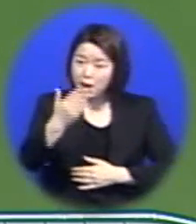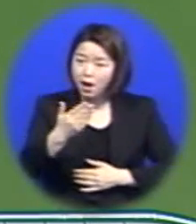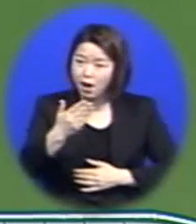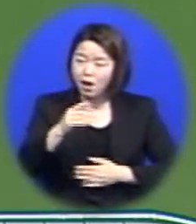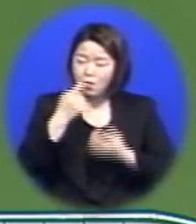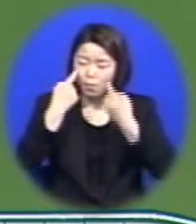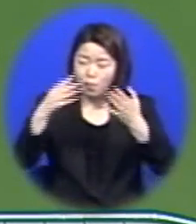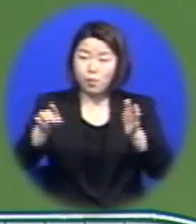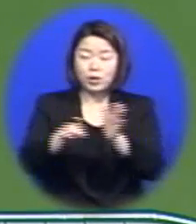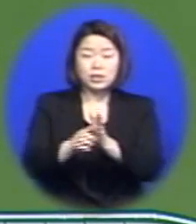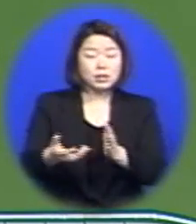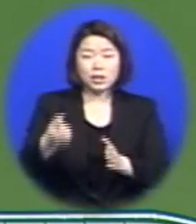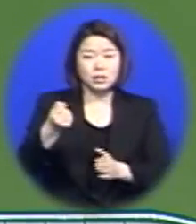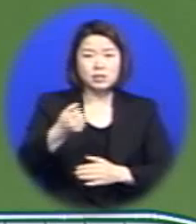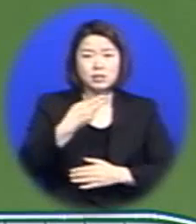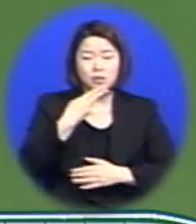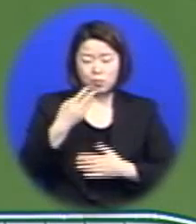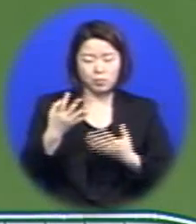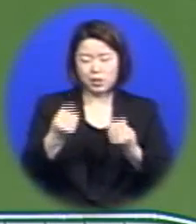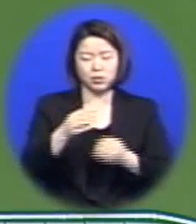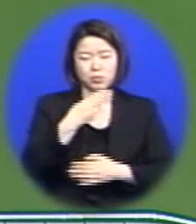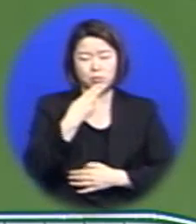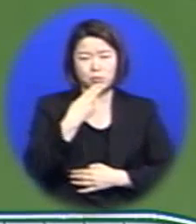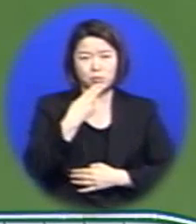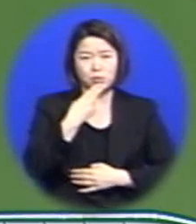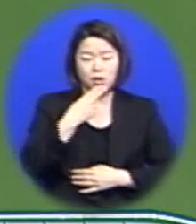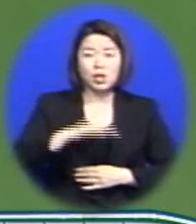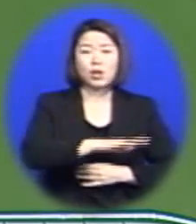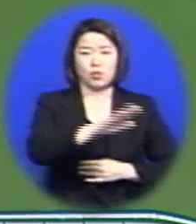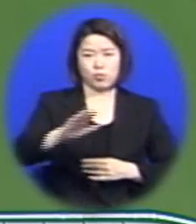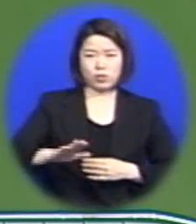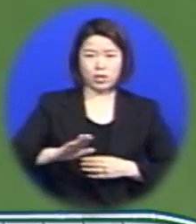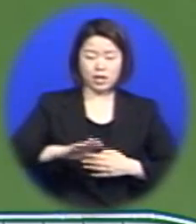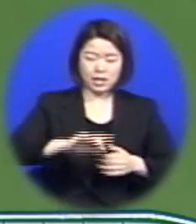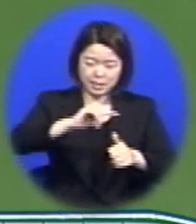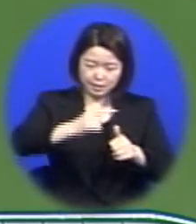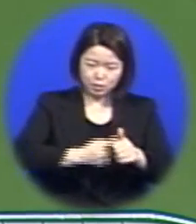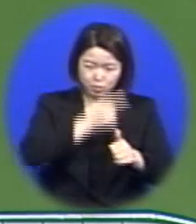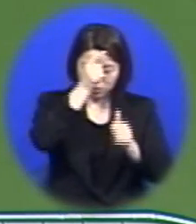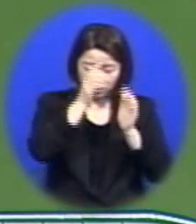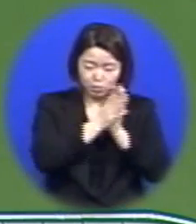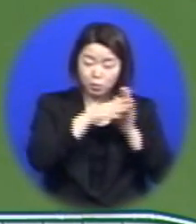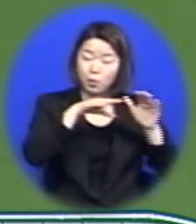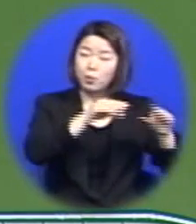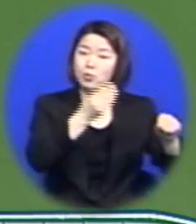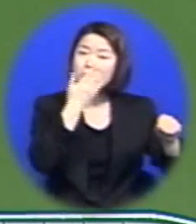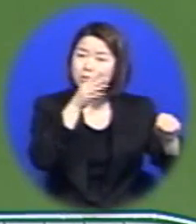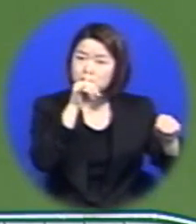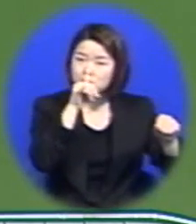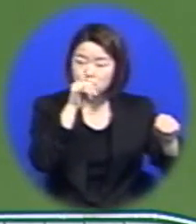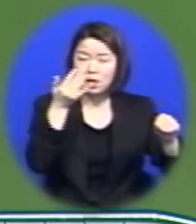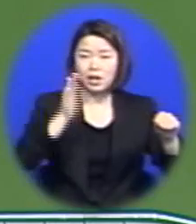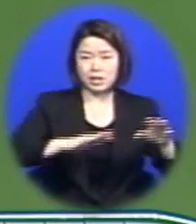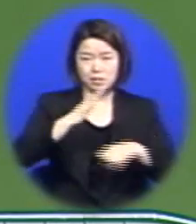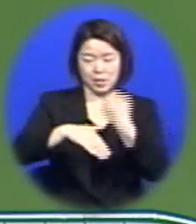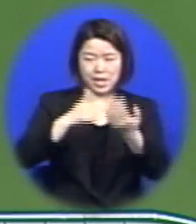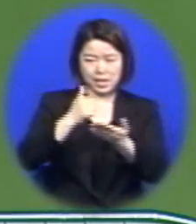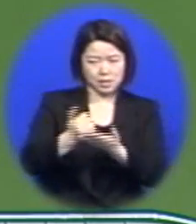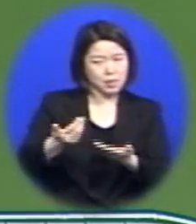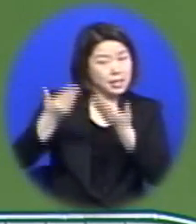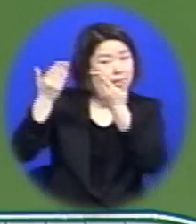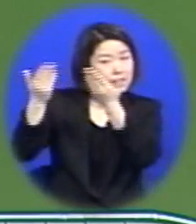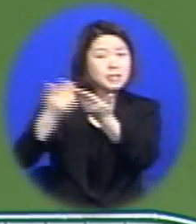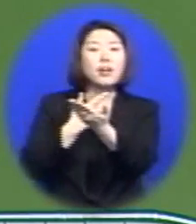결론만 말씀을 드리면 우리가 스스로 기도를 중단할 수는 있을지 모릅니다 그러나 하나님께 드렸던